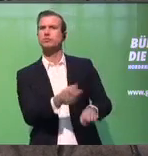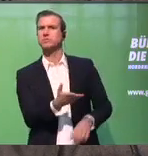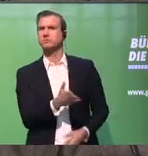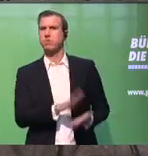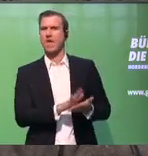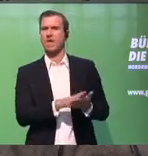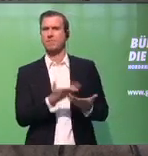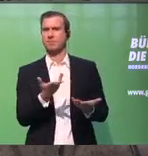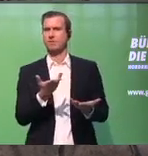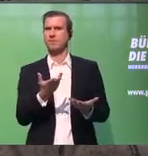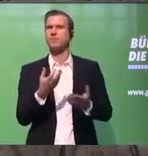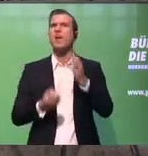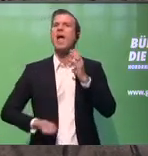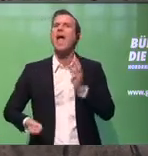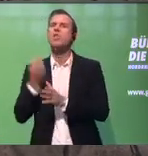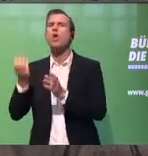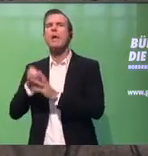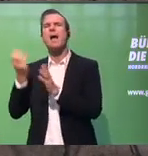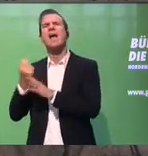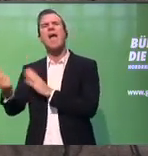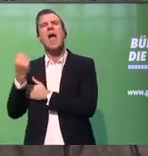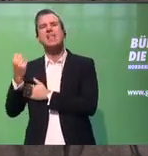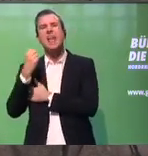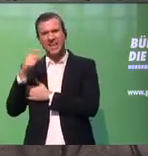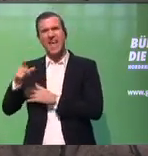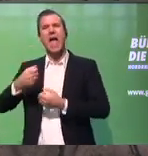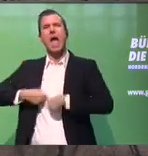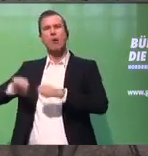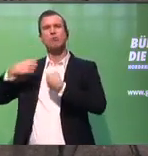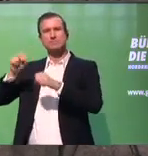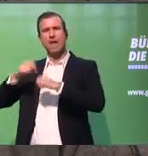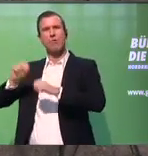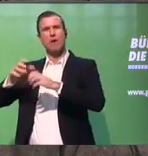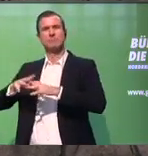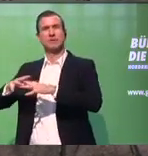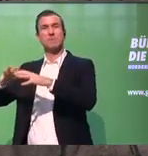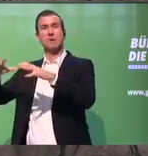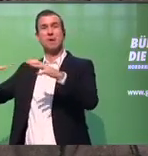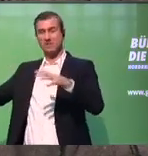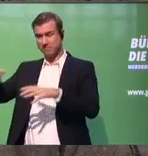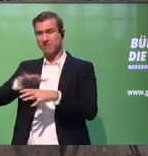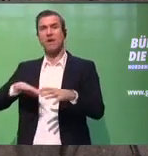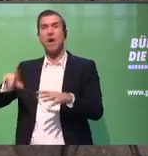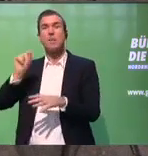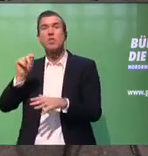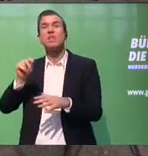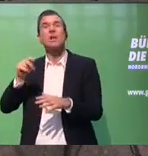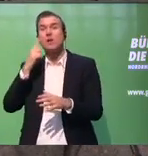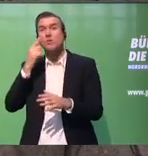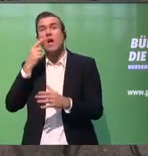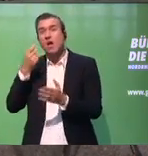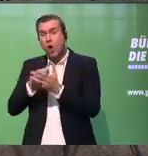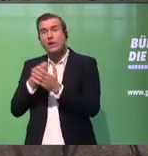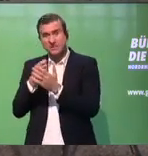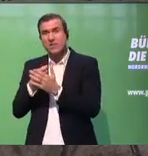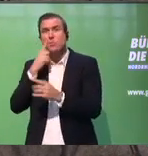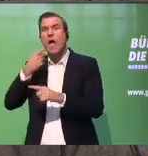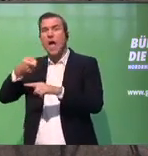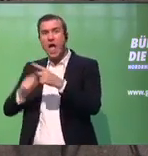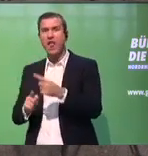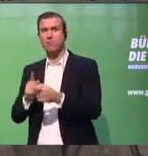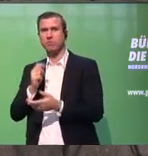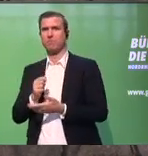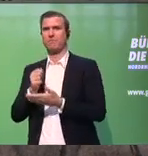Ausbaukorridor, erneuerbare Energien. Dieser Ausbaukorridor, liebe Freundinnen und Freunde, bedeutet eine Halbierung des Zubaus